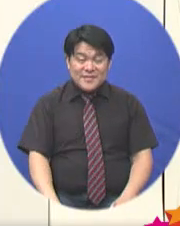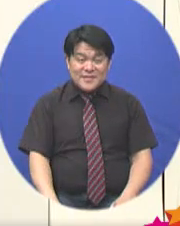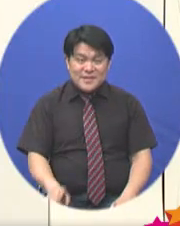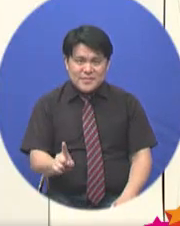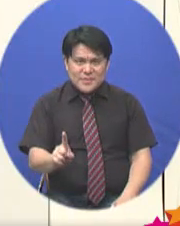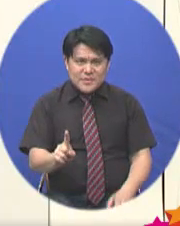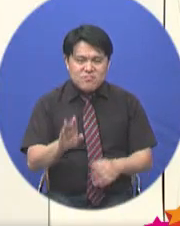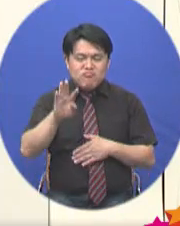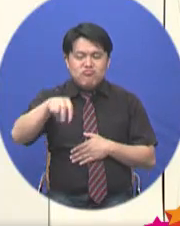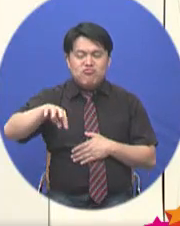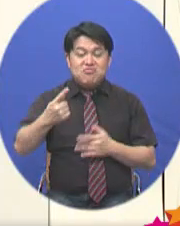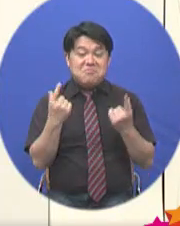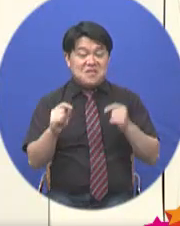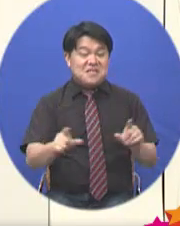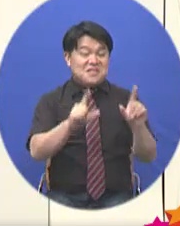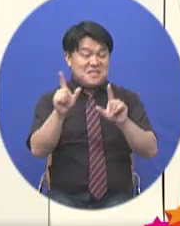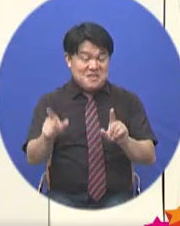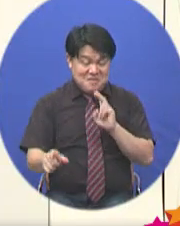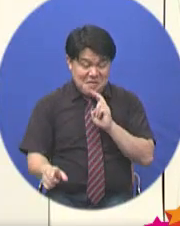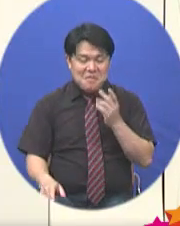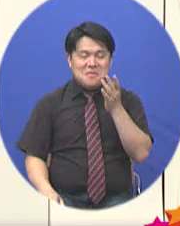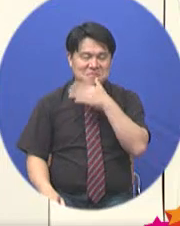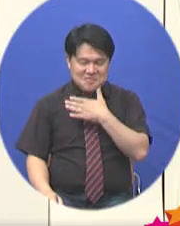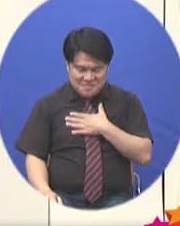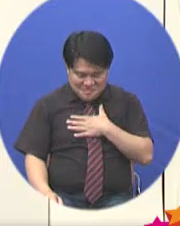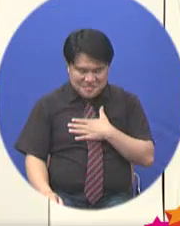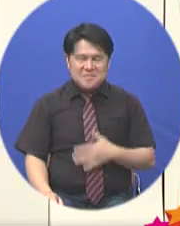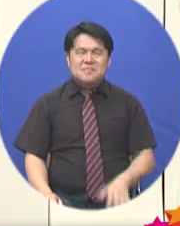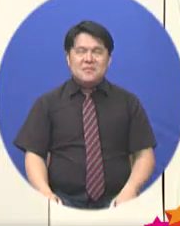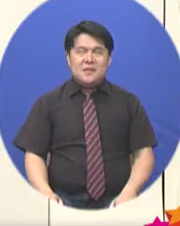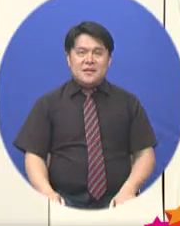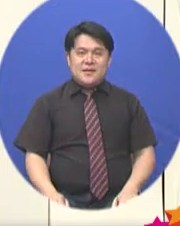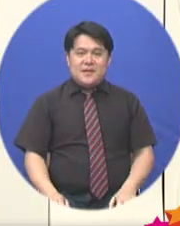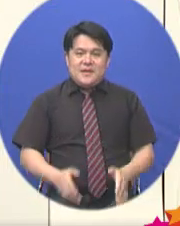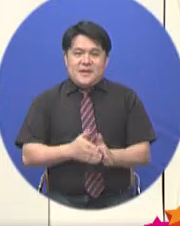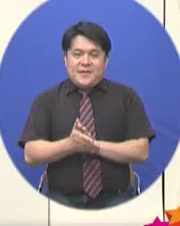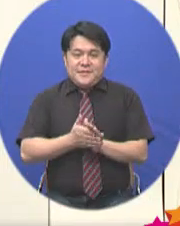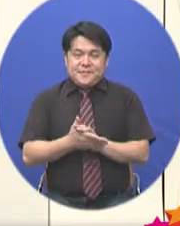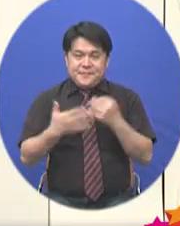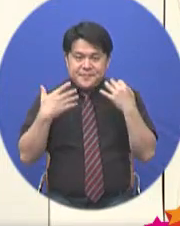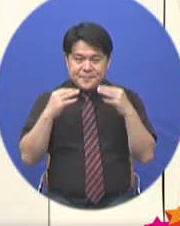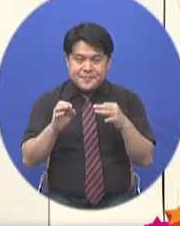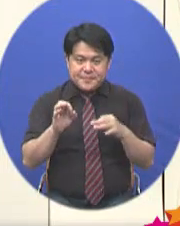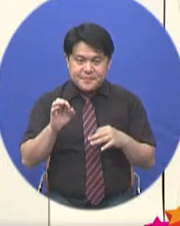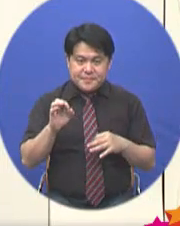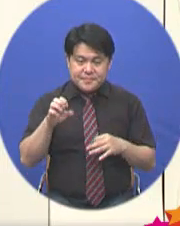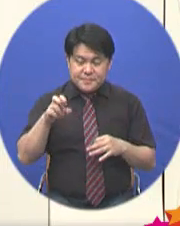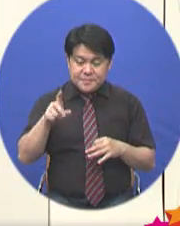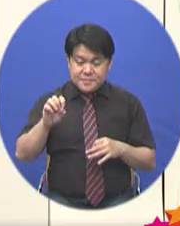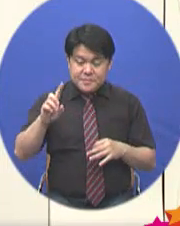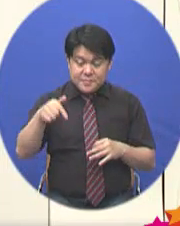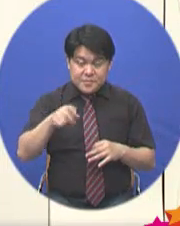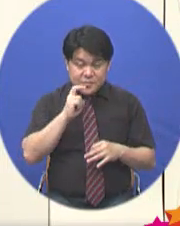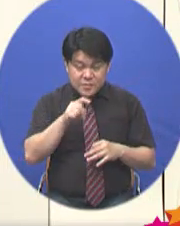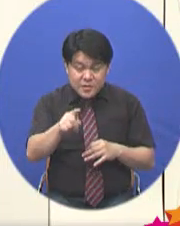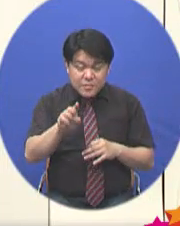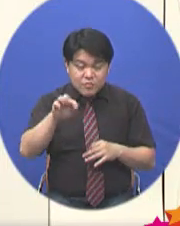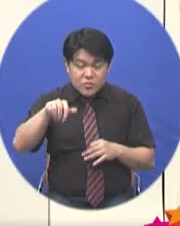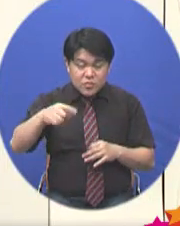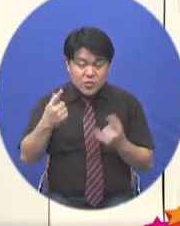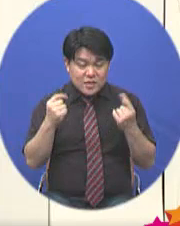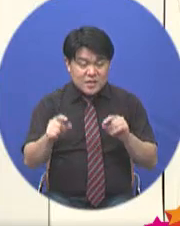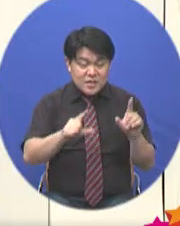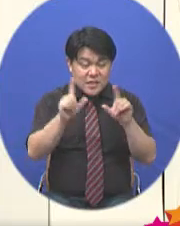부처 같은 인생요. 부처 같은 인생. 예, 예. 김명옥님. 자, 김명옥님, 부처 같은 인생은